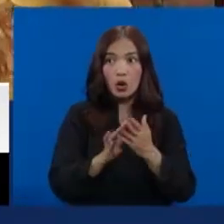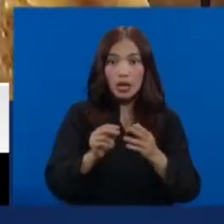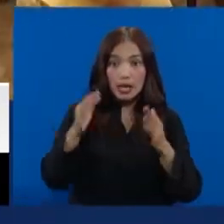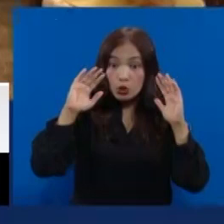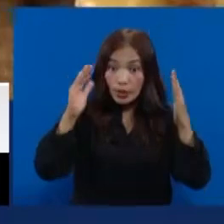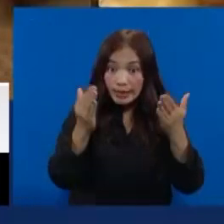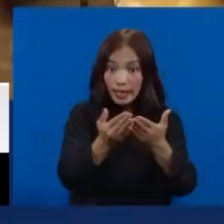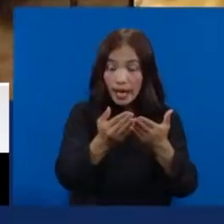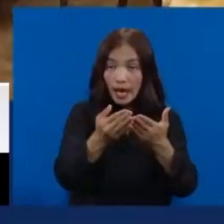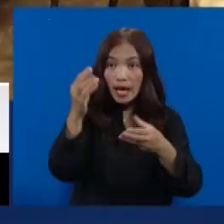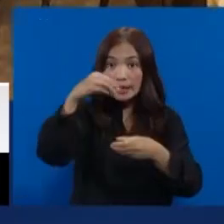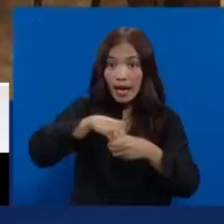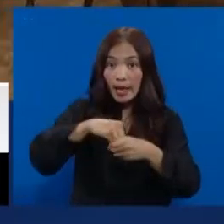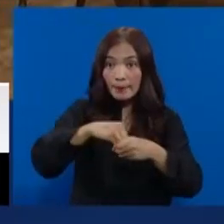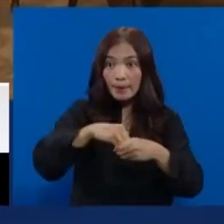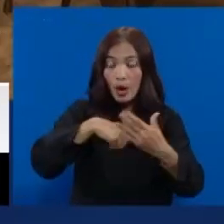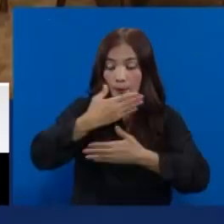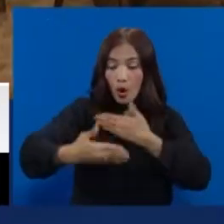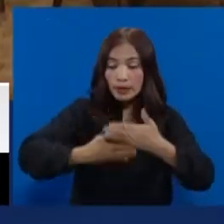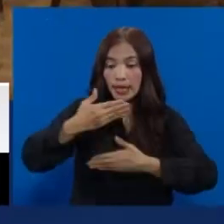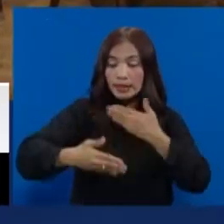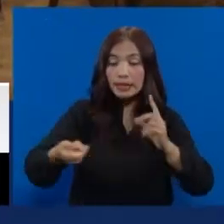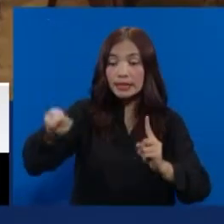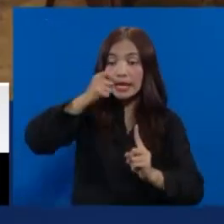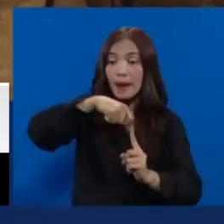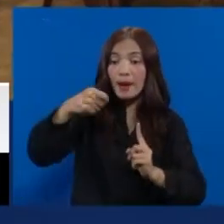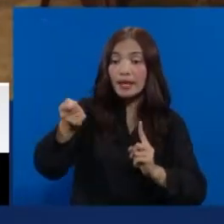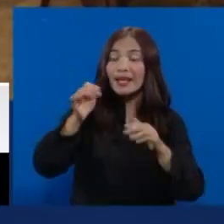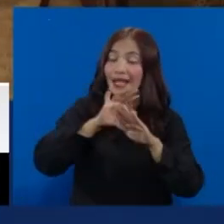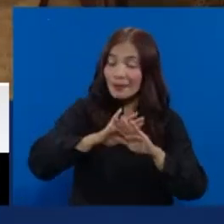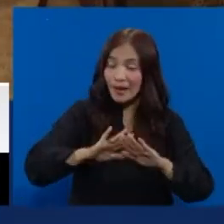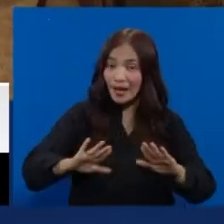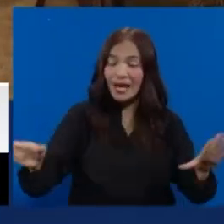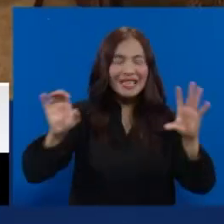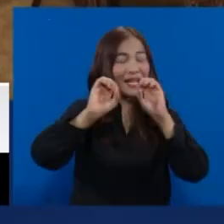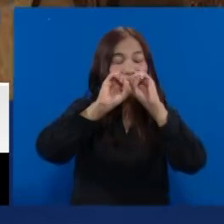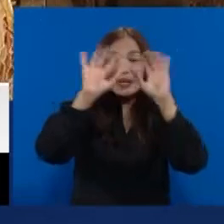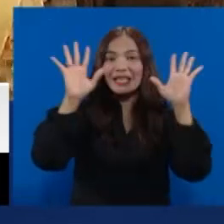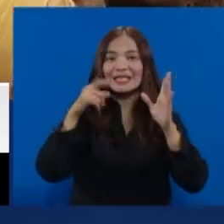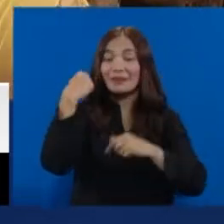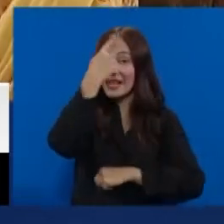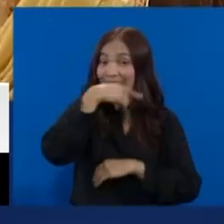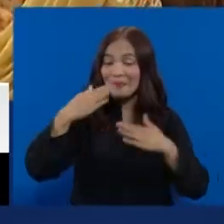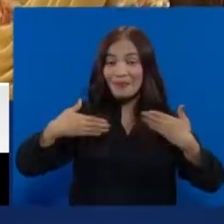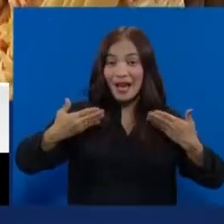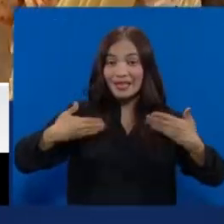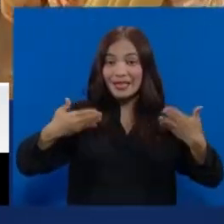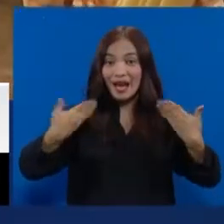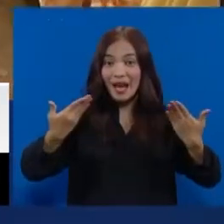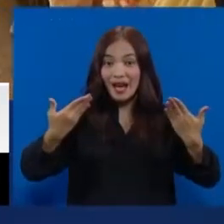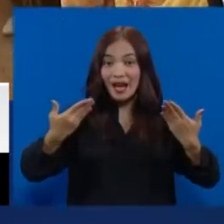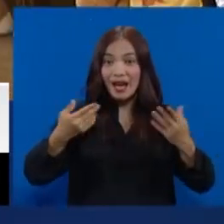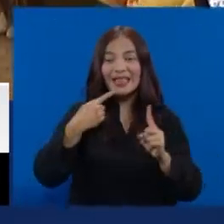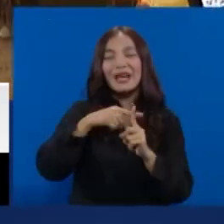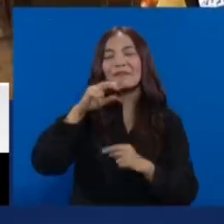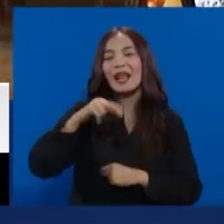dalam pada prosesi siraman cukup hangat, kemudian juga terpancar raut bahagia dan juga